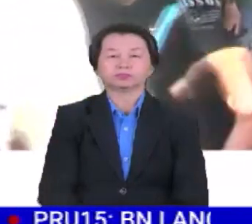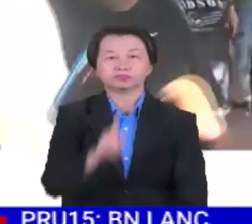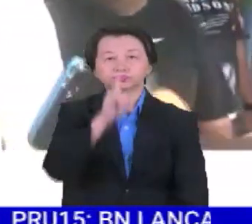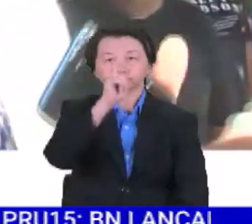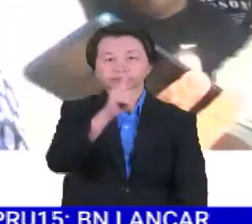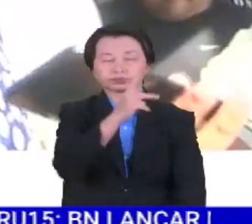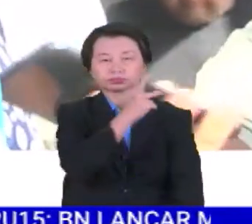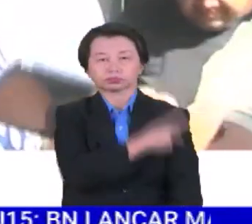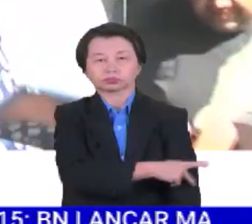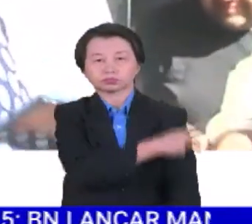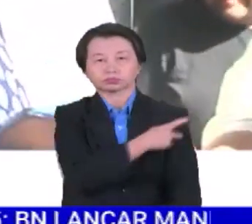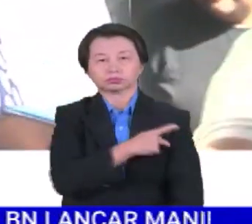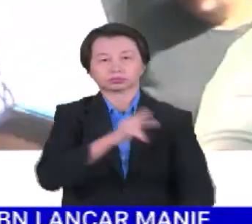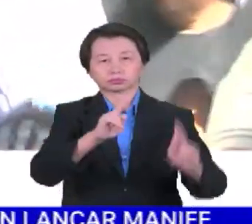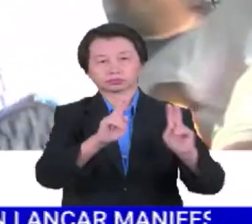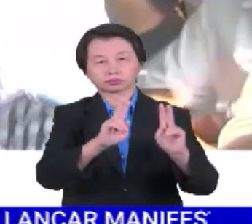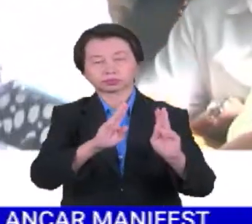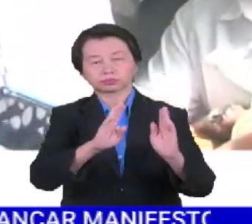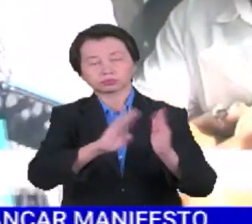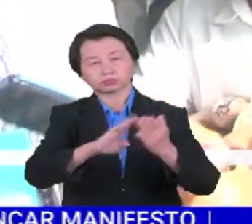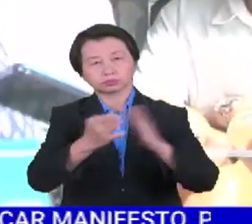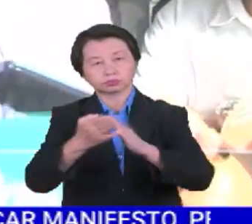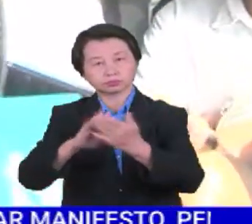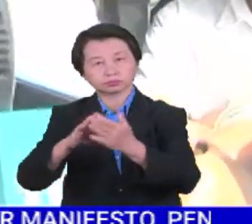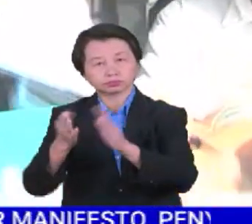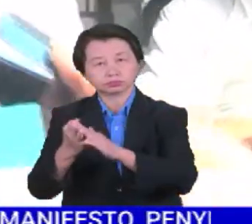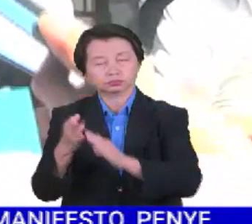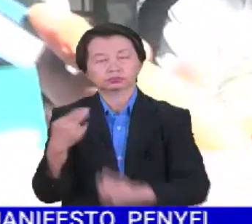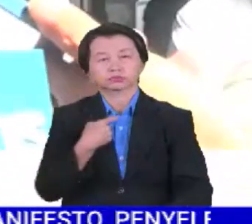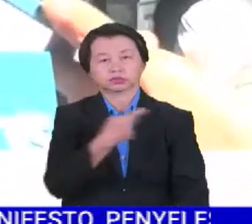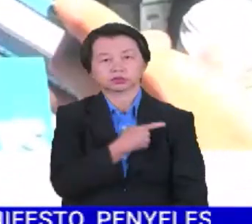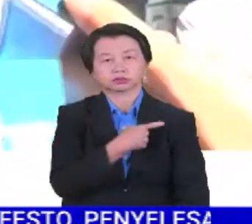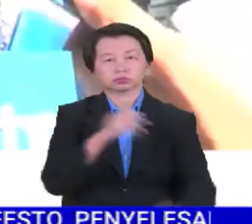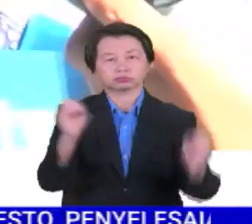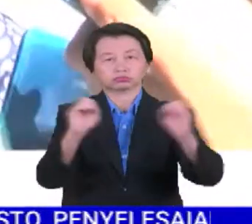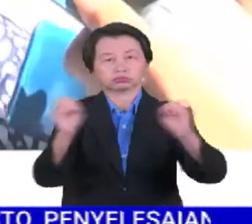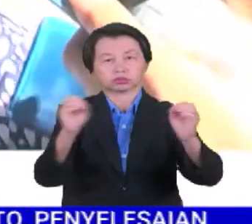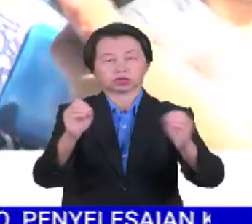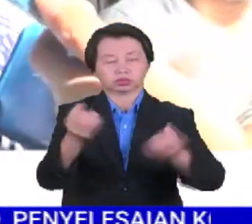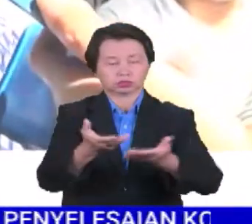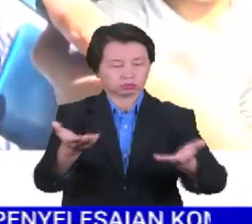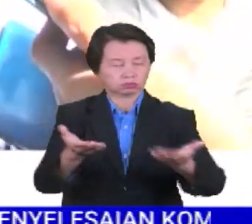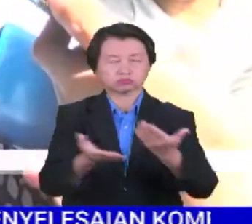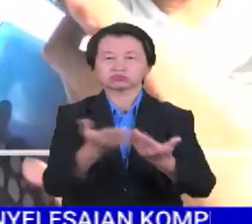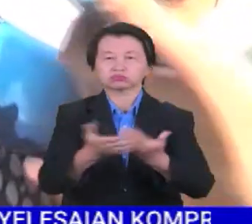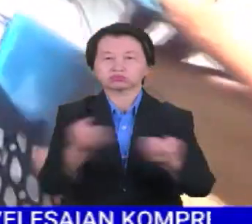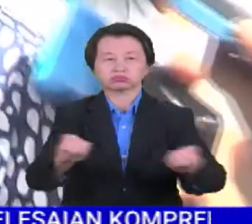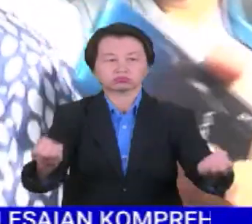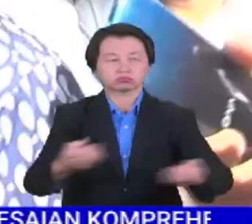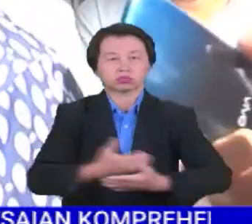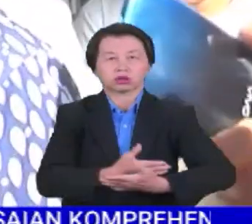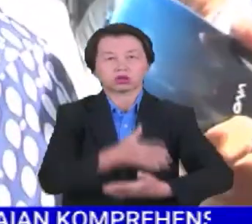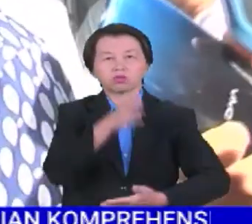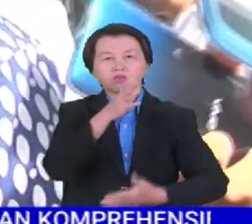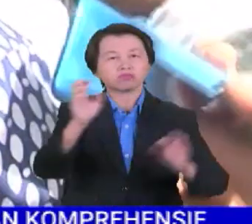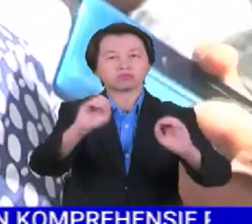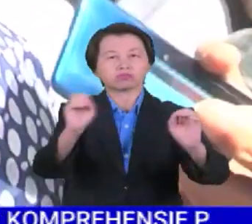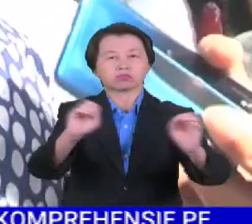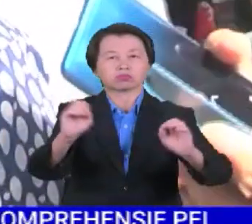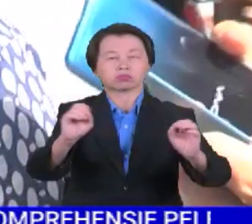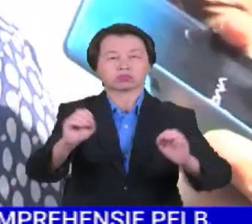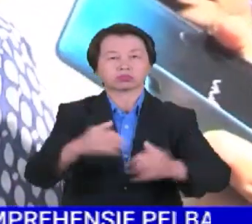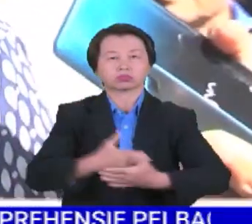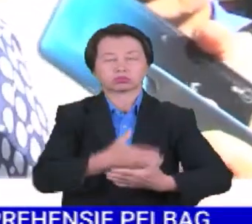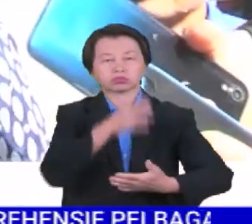Sebenarnya klinik komuniti kita tidak ada kemudahan untuk ibu dan anak. Dan